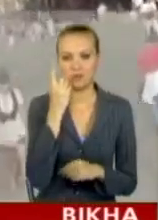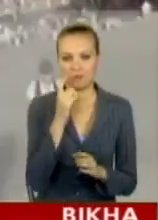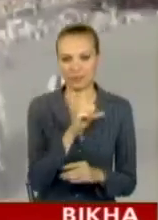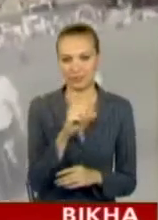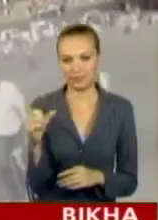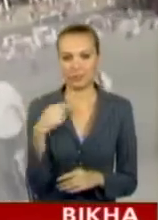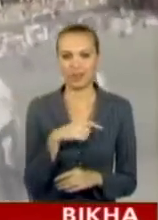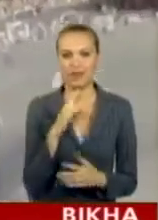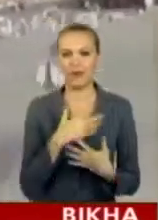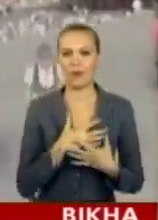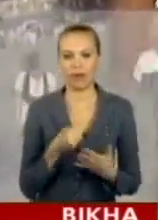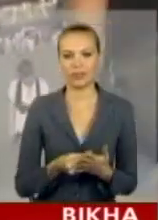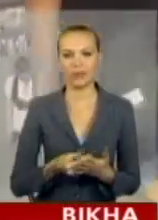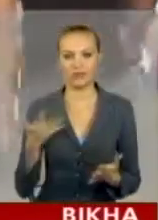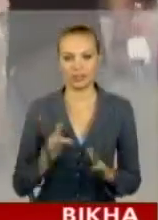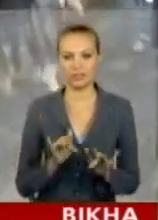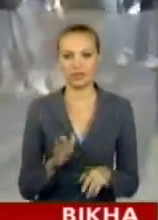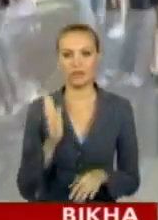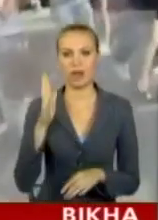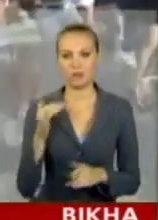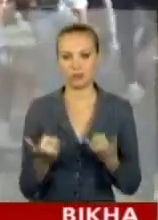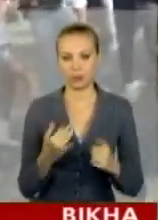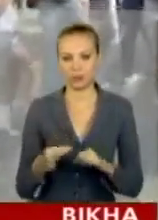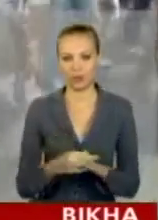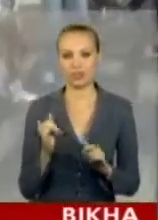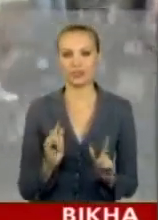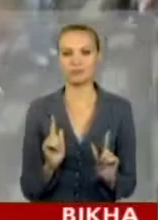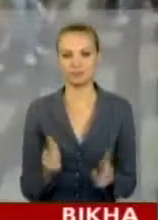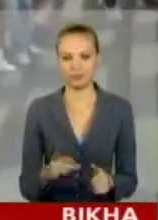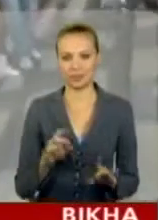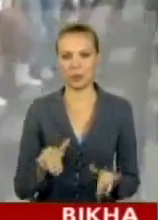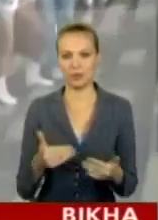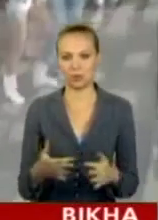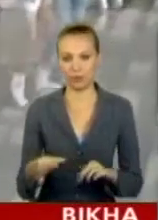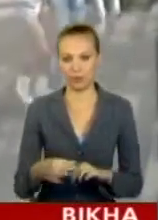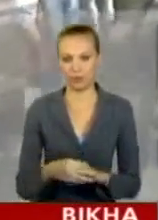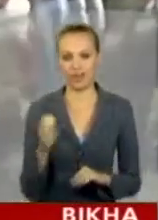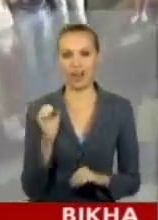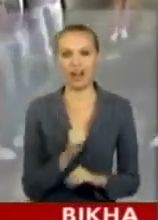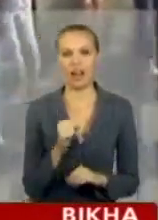телефони. Кохана оцінила вчинок майбутнього нареченого та пристала на пропонування руки і серця.